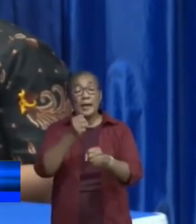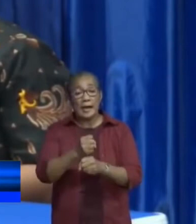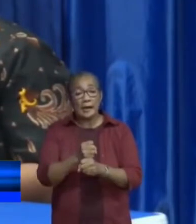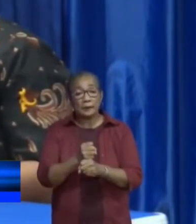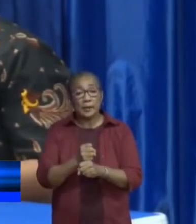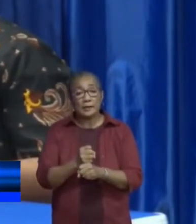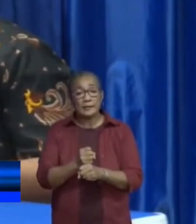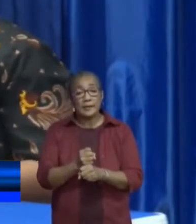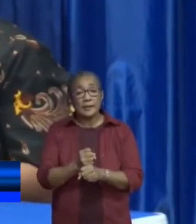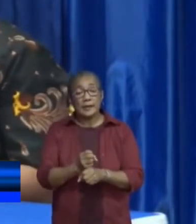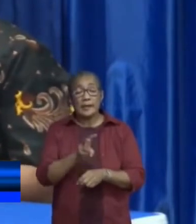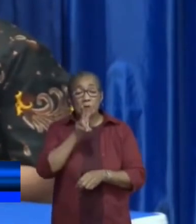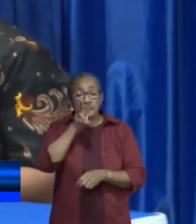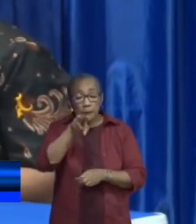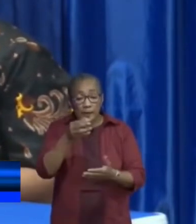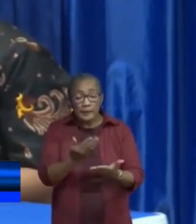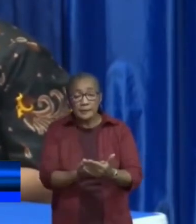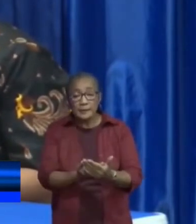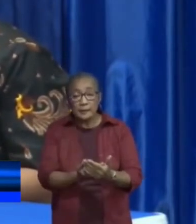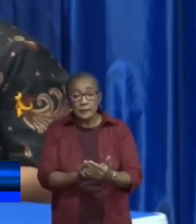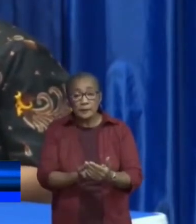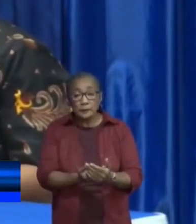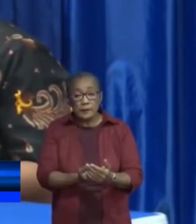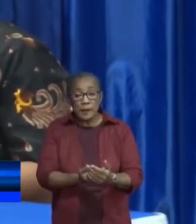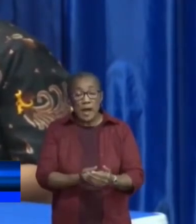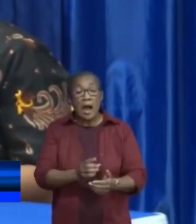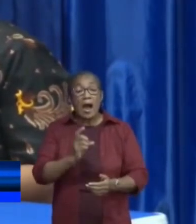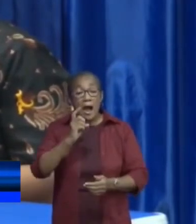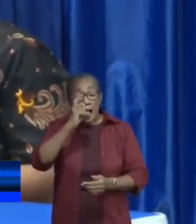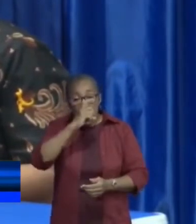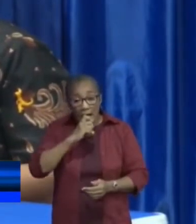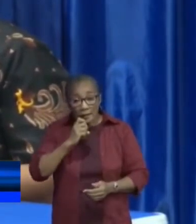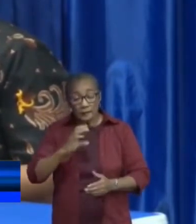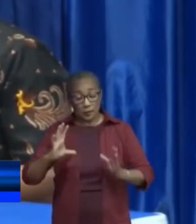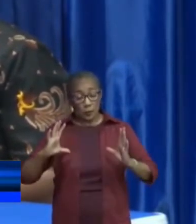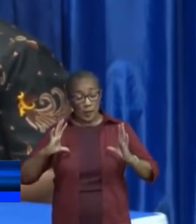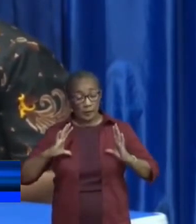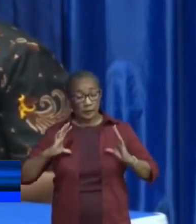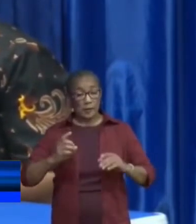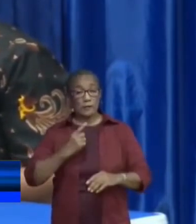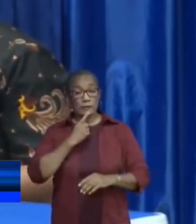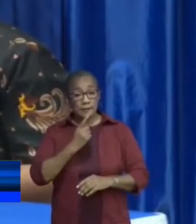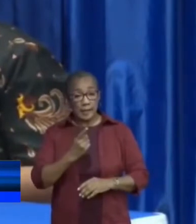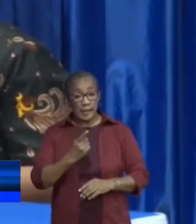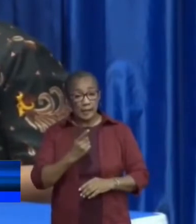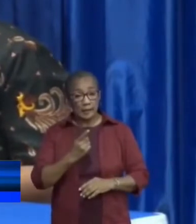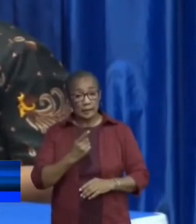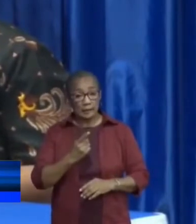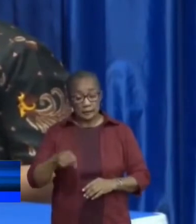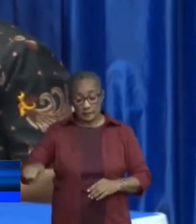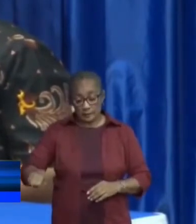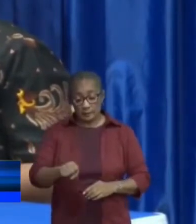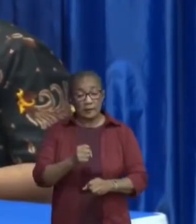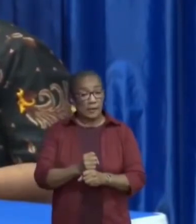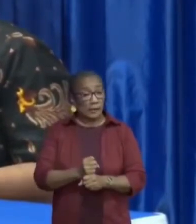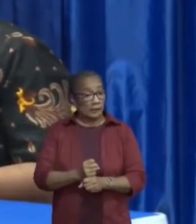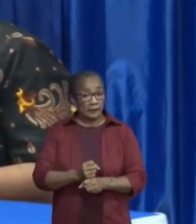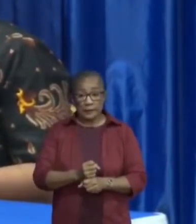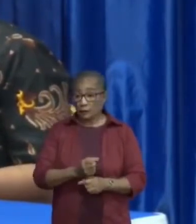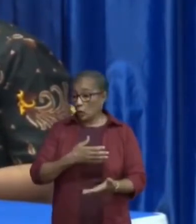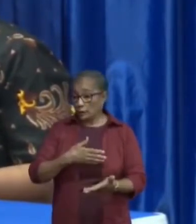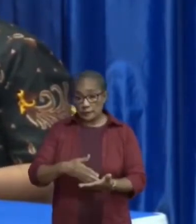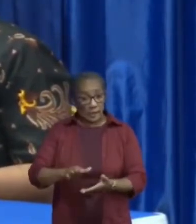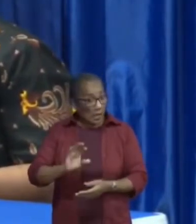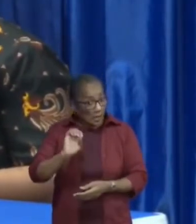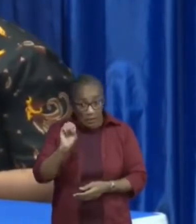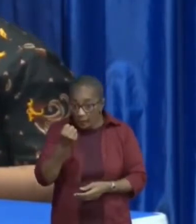arbeidsinspectie. En indien een werknemer vindt van dat zijn of haar ontslag niet rechtvaardig geschiet,